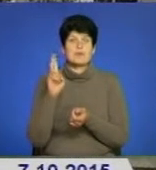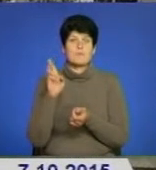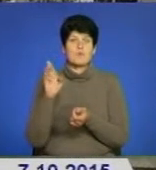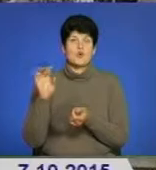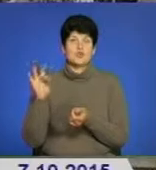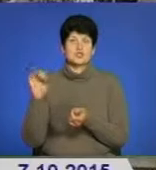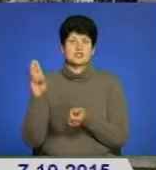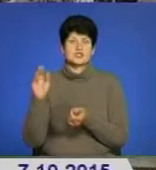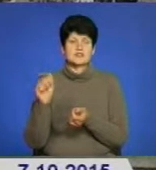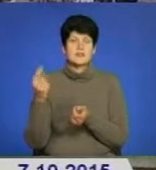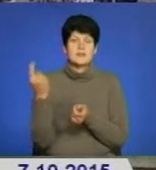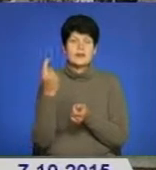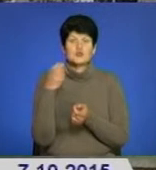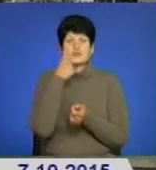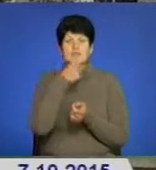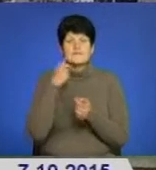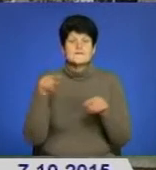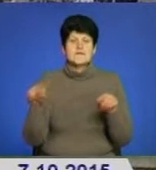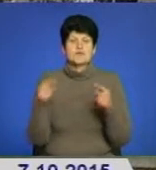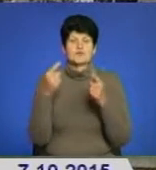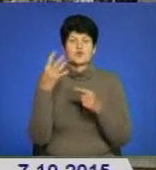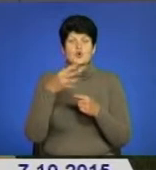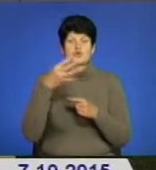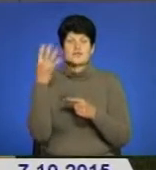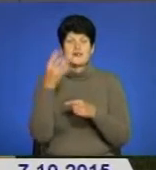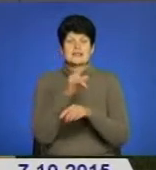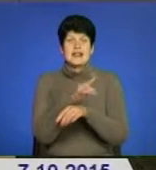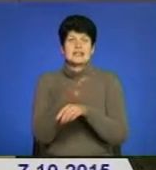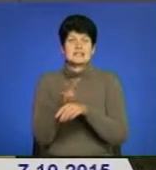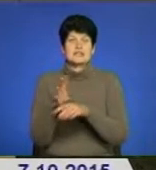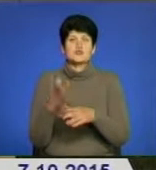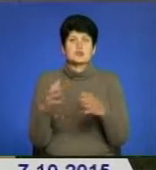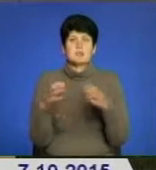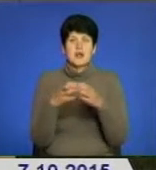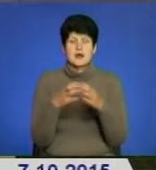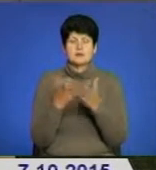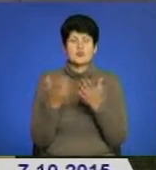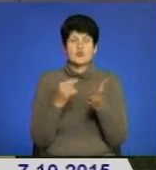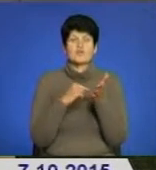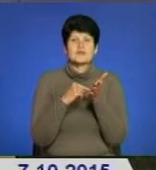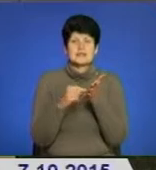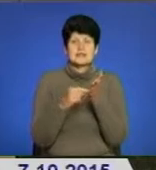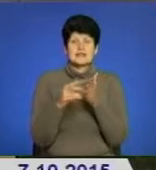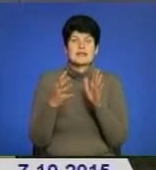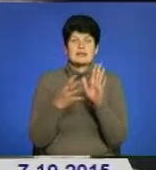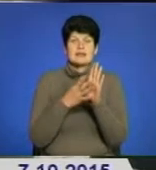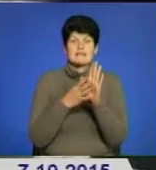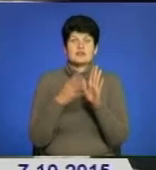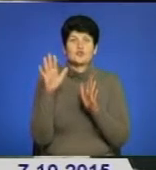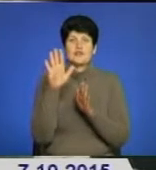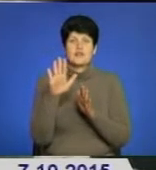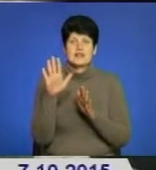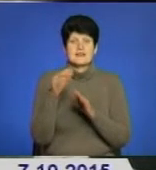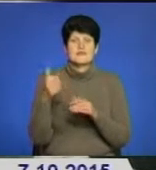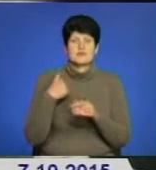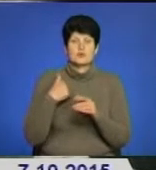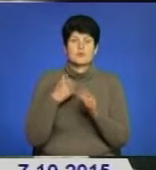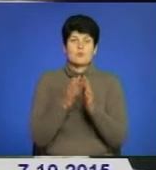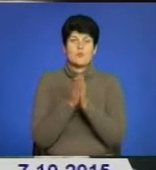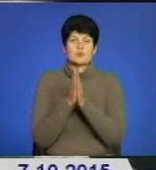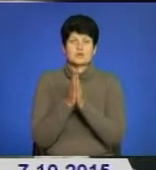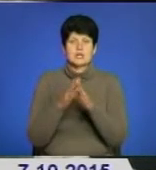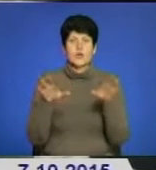До першої річниці відновлення 44-ї артилерійської бригади, яку відзначили 9 вересня, військові попросили